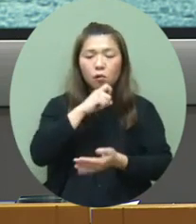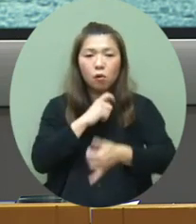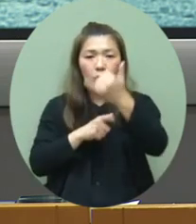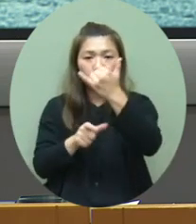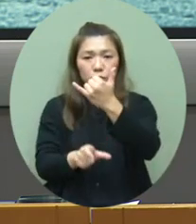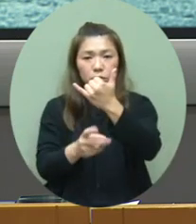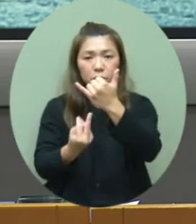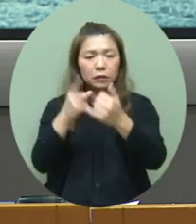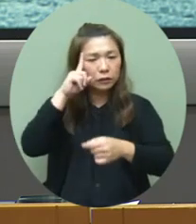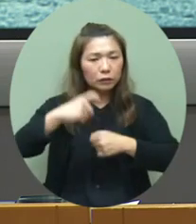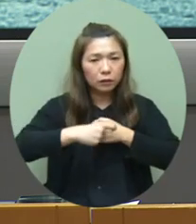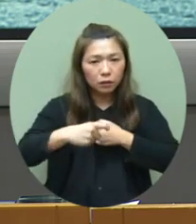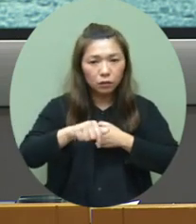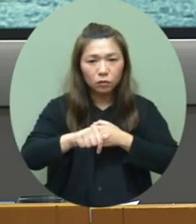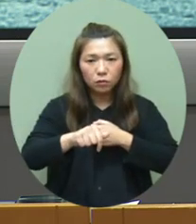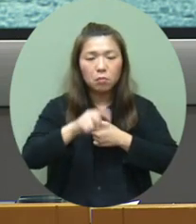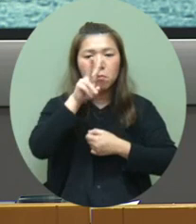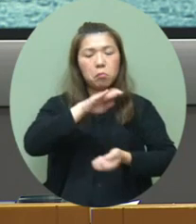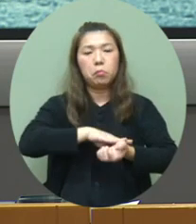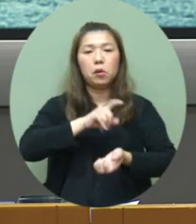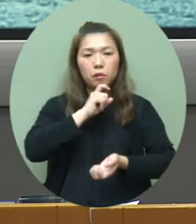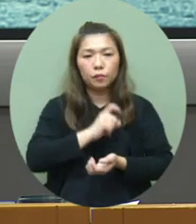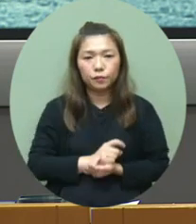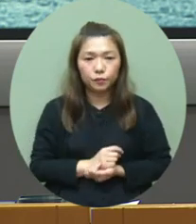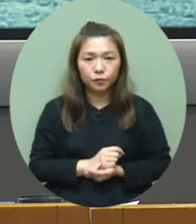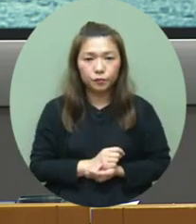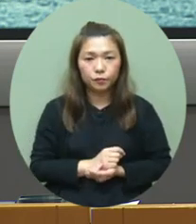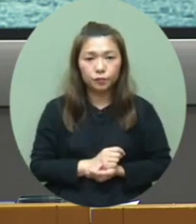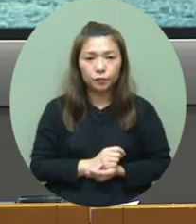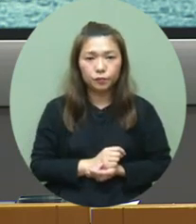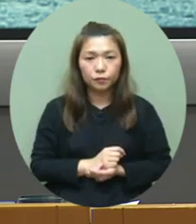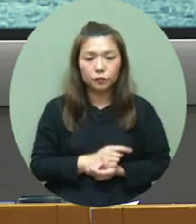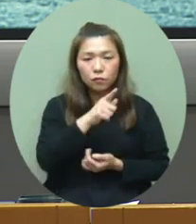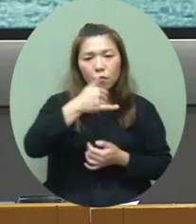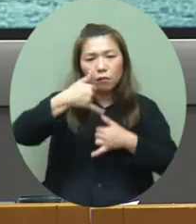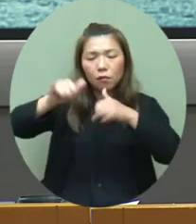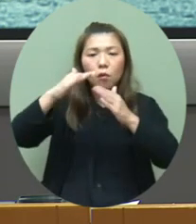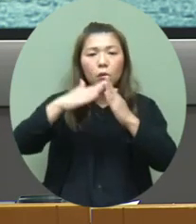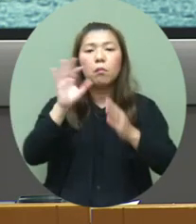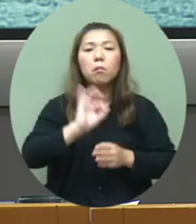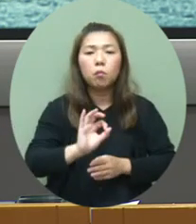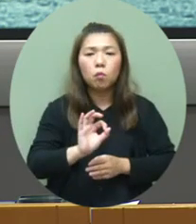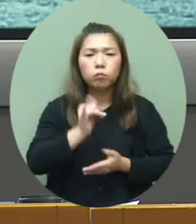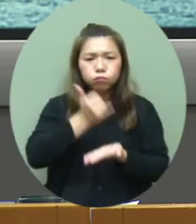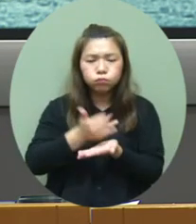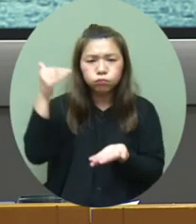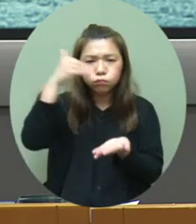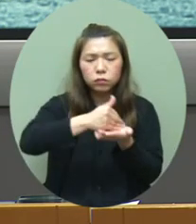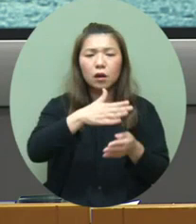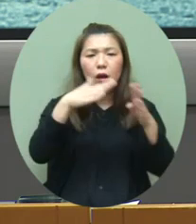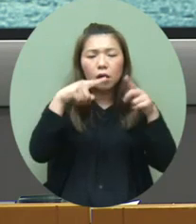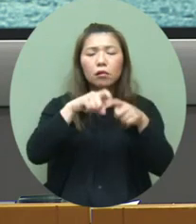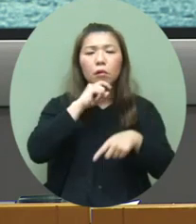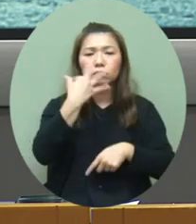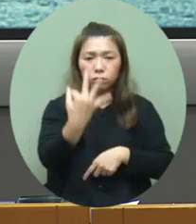20號嘅第9日樣本又係陽性啦。咁佢就係都冇離開屋企嘅。咁佢屋企人有3位，就